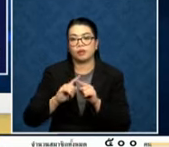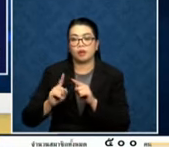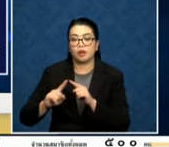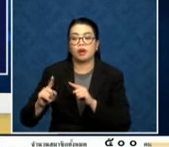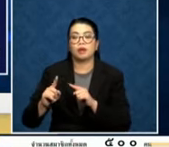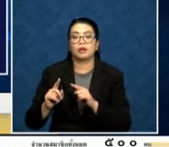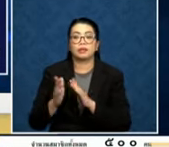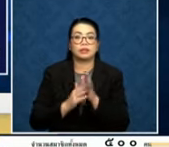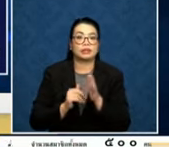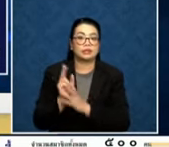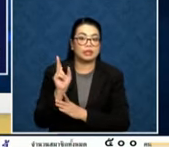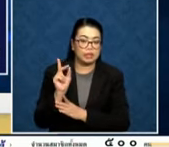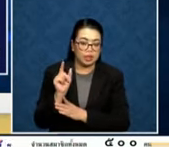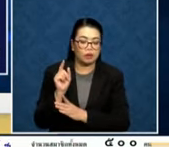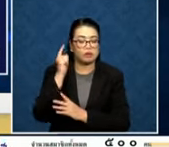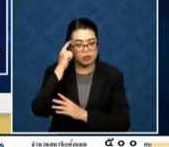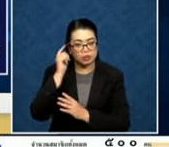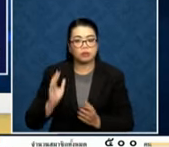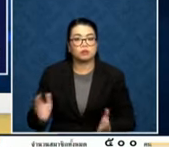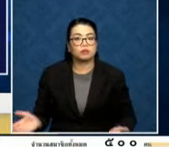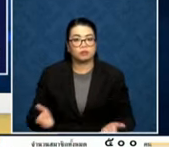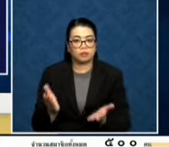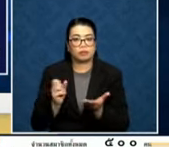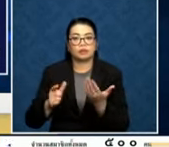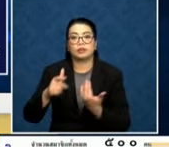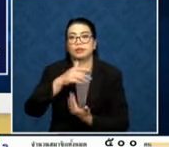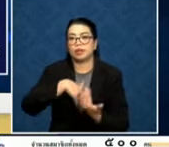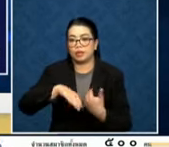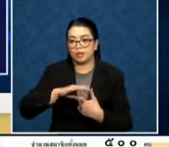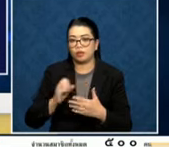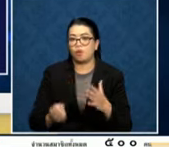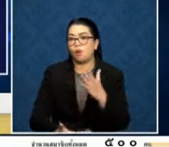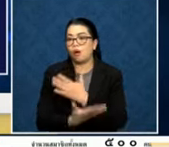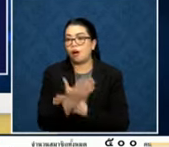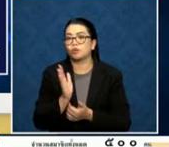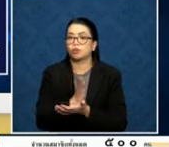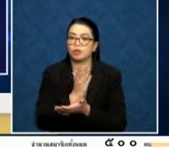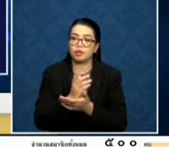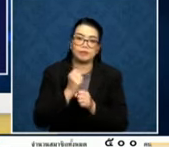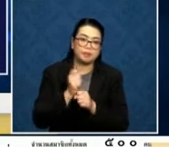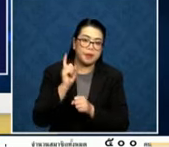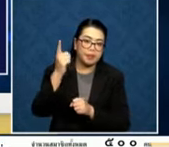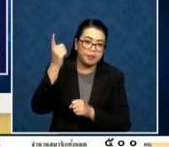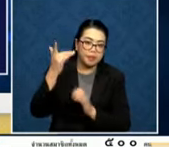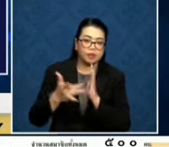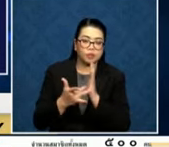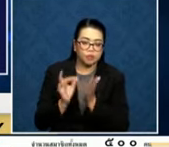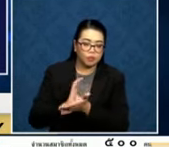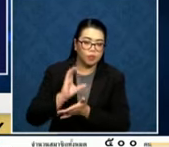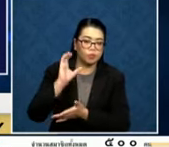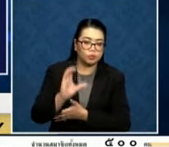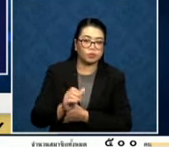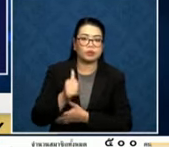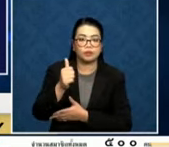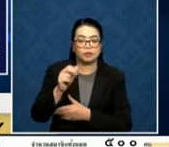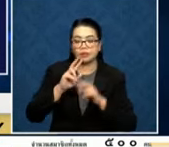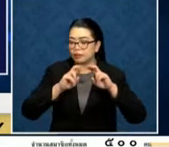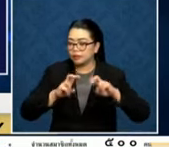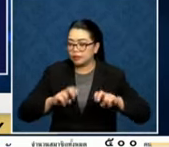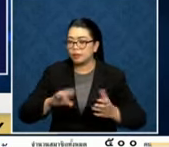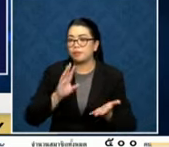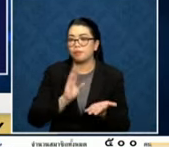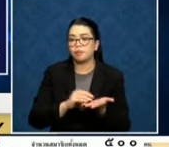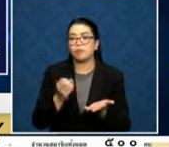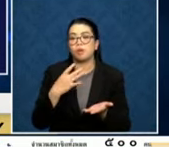พื้นฐานสีเขียวครับจะกระตุ้นเศรษฐกิจและสร้างโอกาสทางธุรกิจใหม่ๆครับมีผลจากการศึกษาครับ